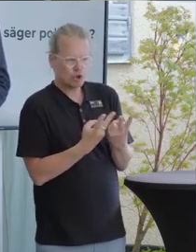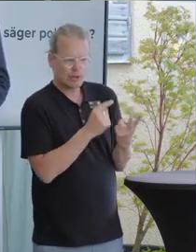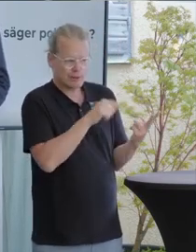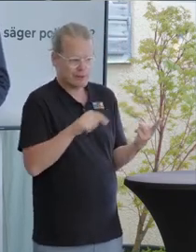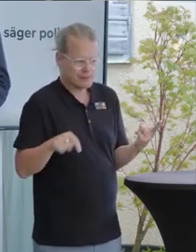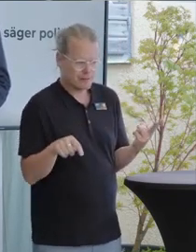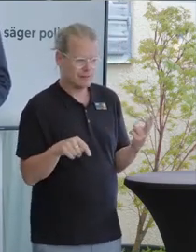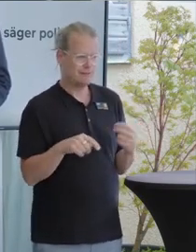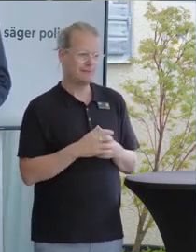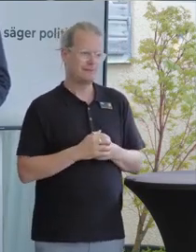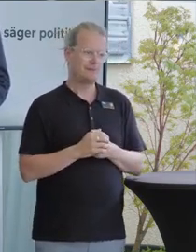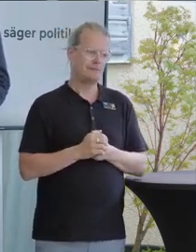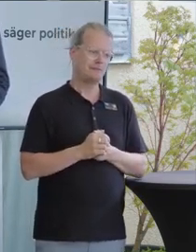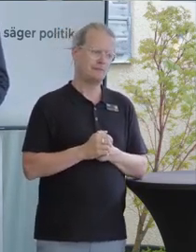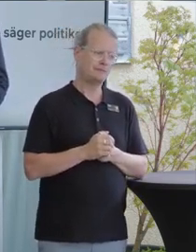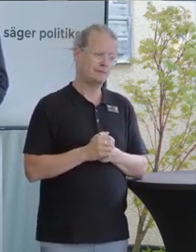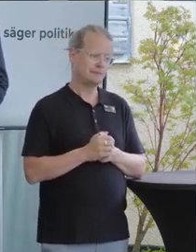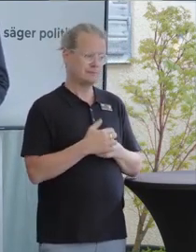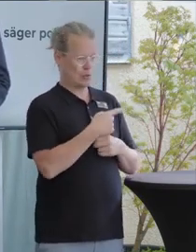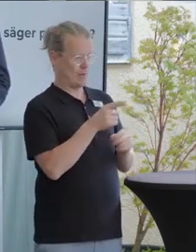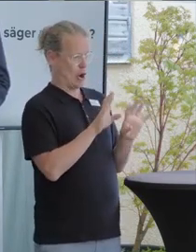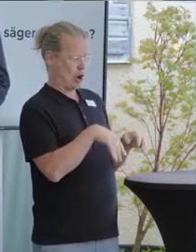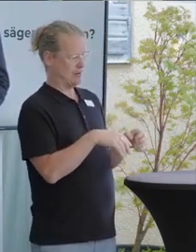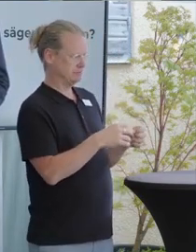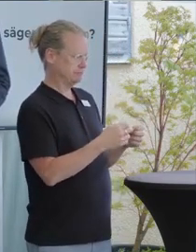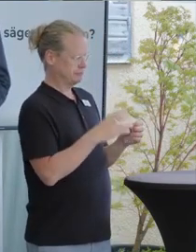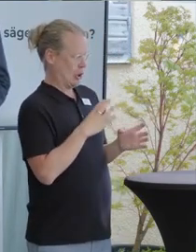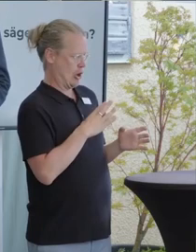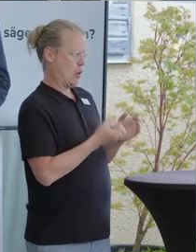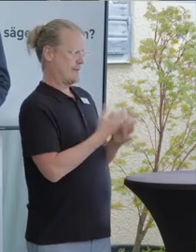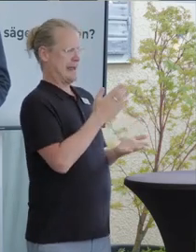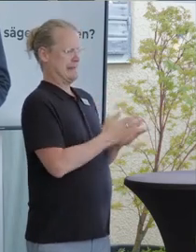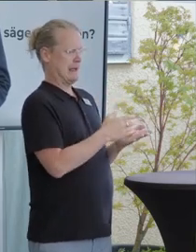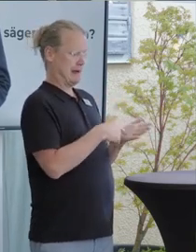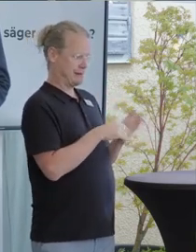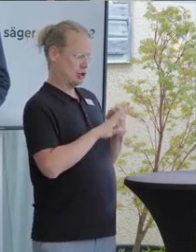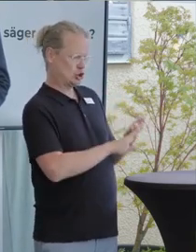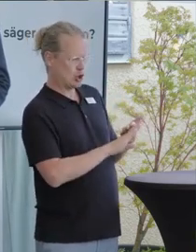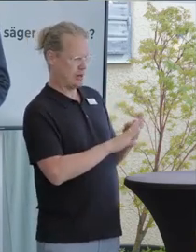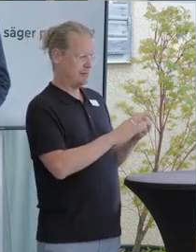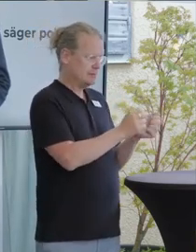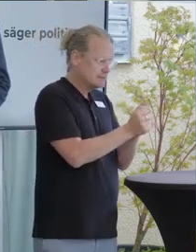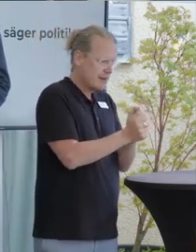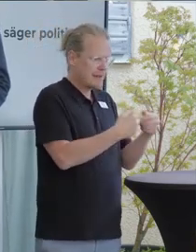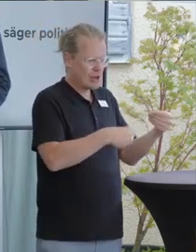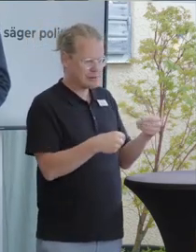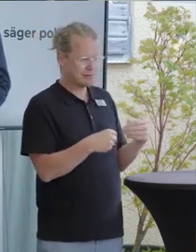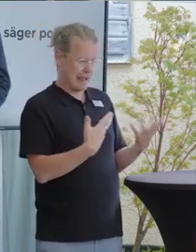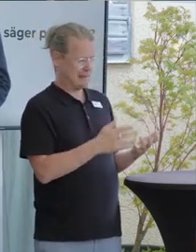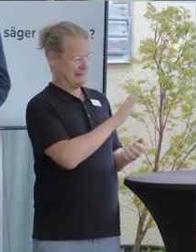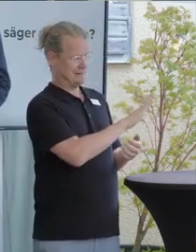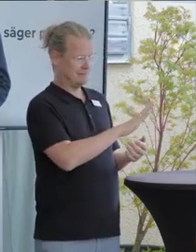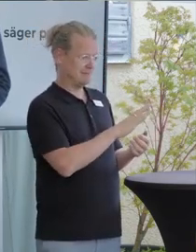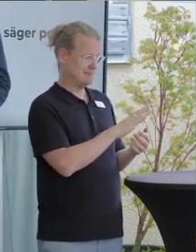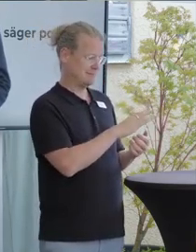det är deras levebröd, deras material. Vad händer med vårt material i dessa tider som utvecklas så snabbt? Så jag tror att vi behöver ha in dem i det